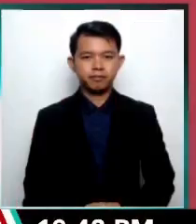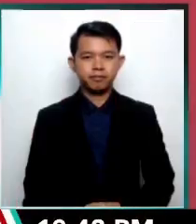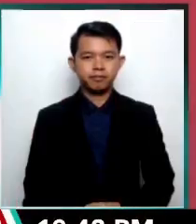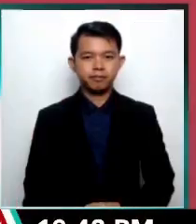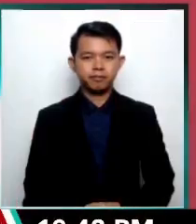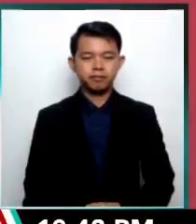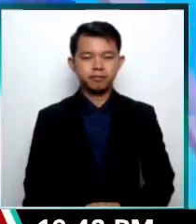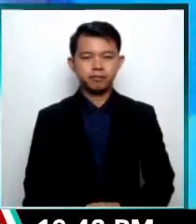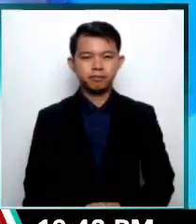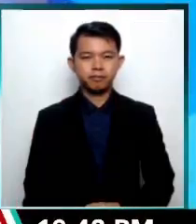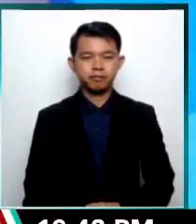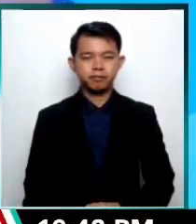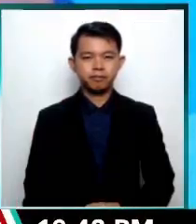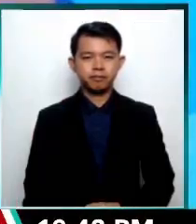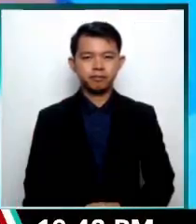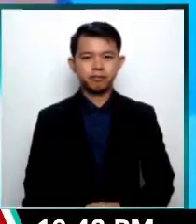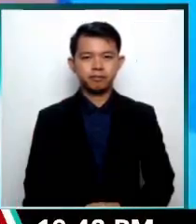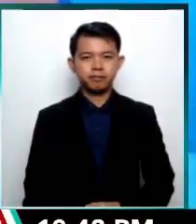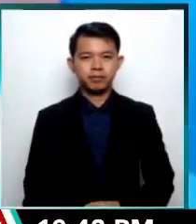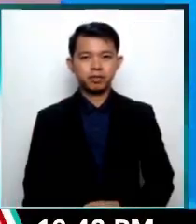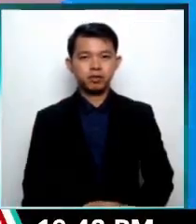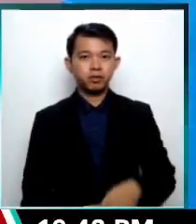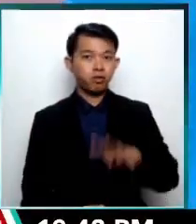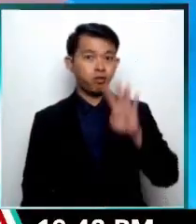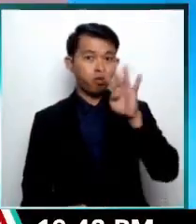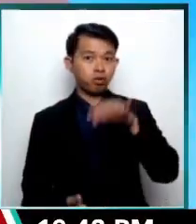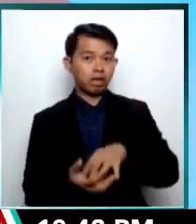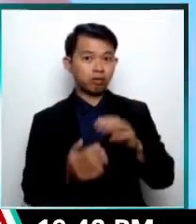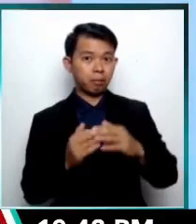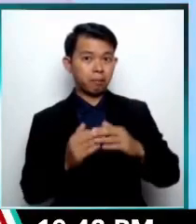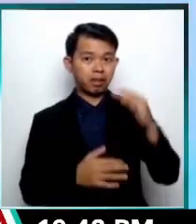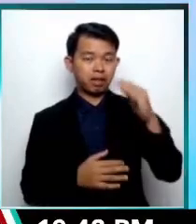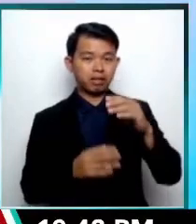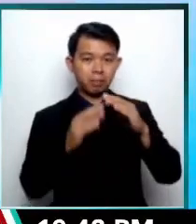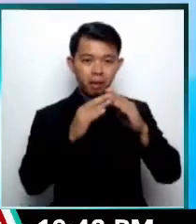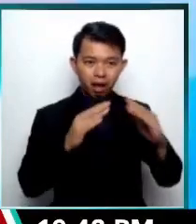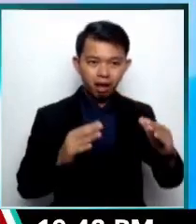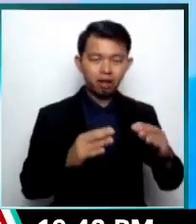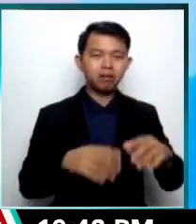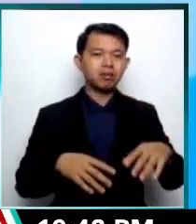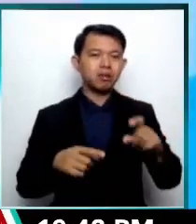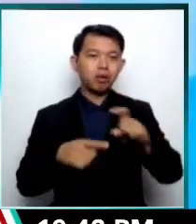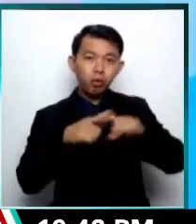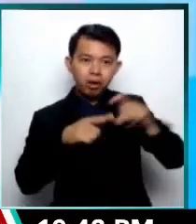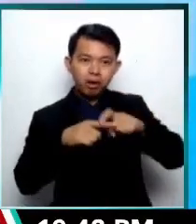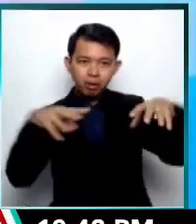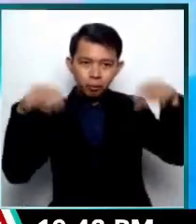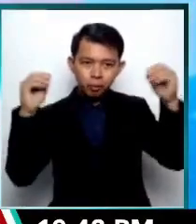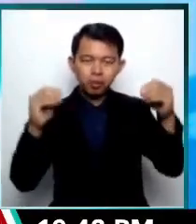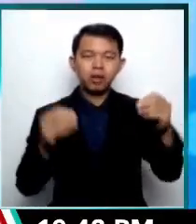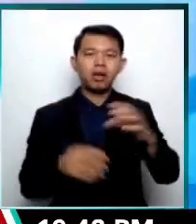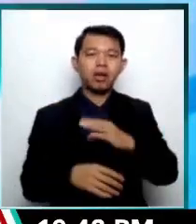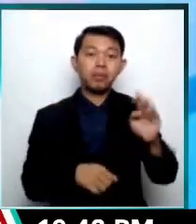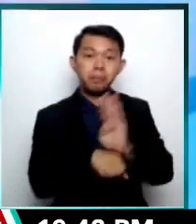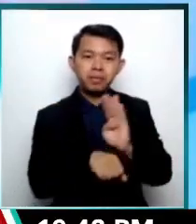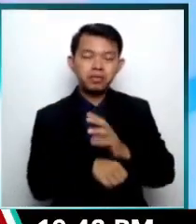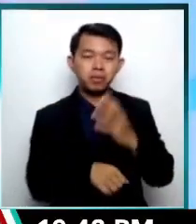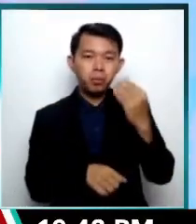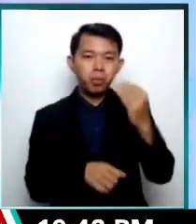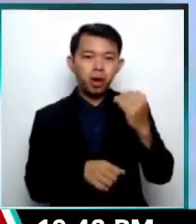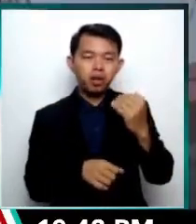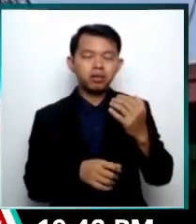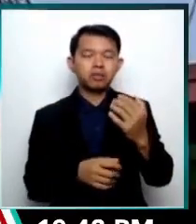Mahigit 4,000 bahay at ilang negosyo ang nawala ng kuryente sa Marikina dahil sa pag-akyat ng isang lalaki sa poste ng